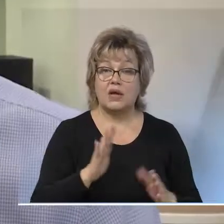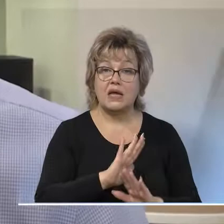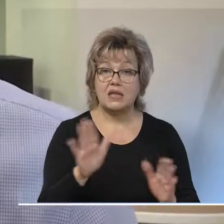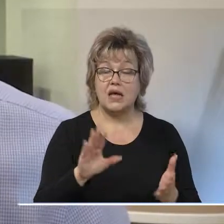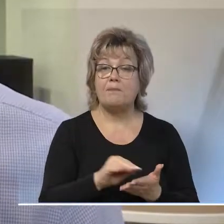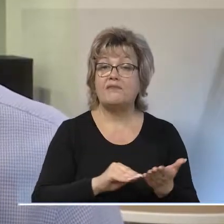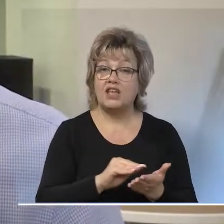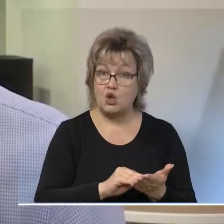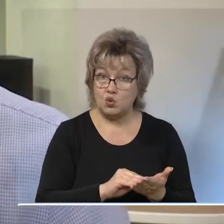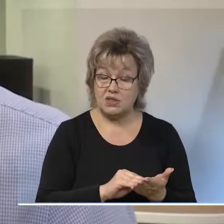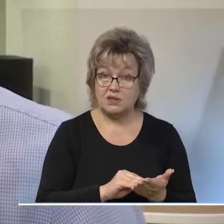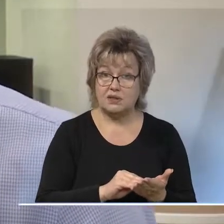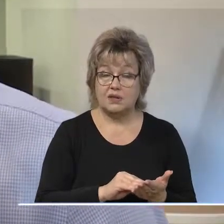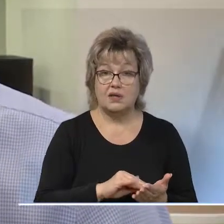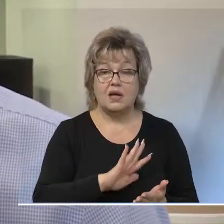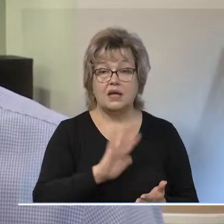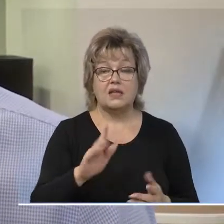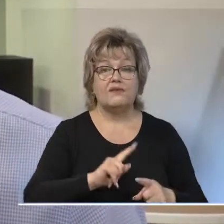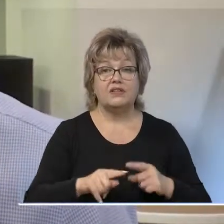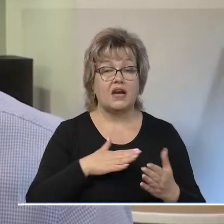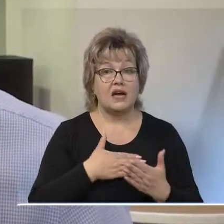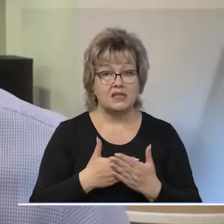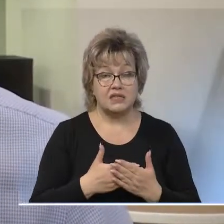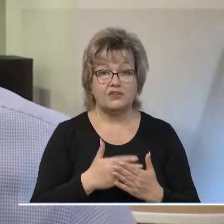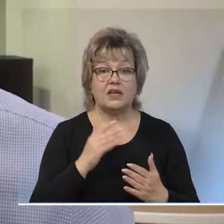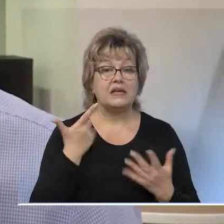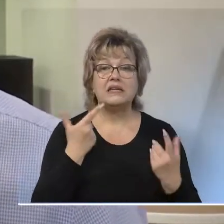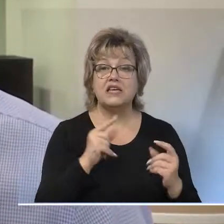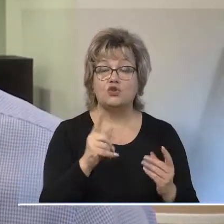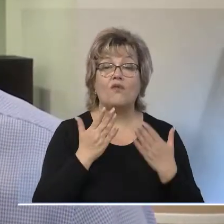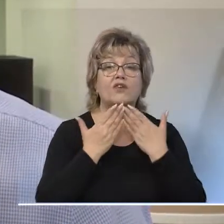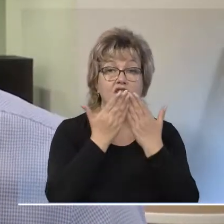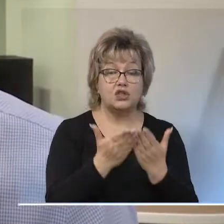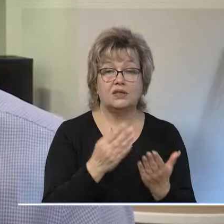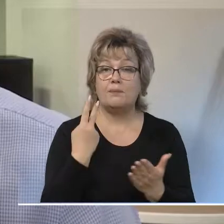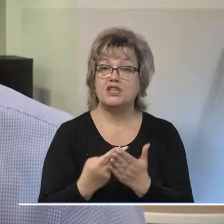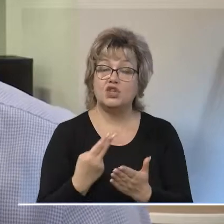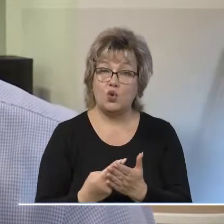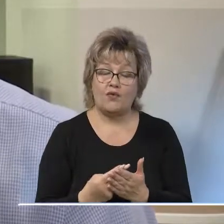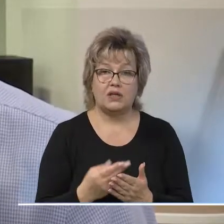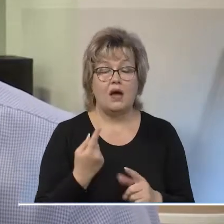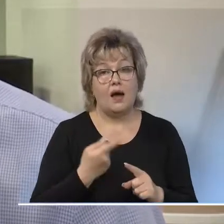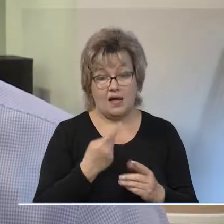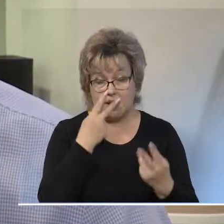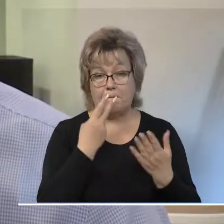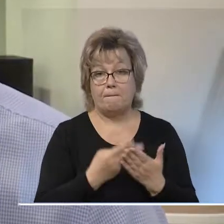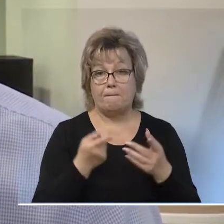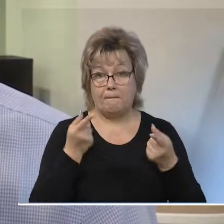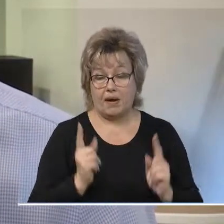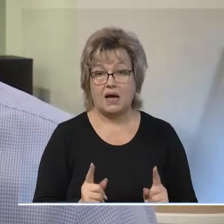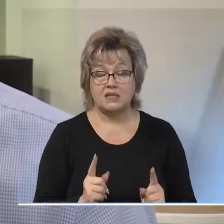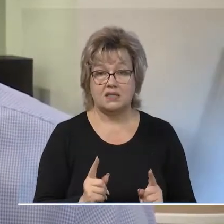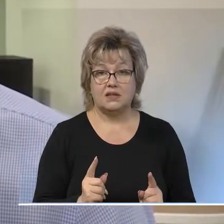не повторюсь, не в интерактивной форме, где-то вычитанная, презентованная. Они